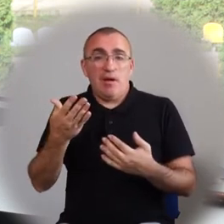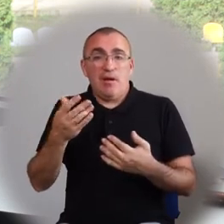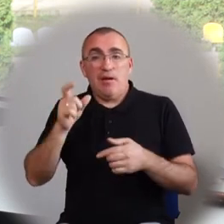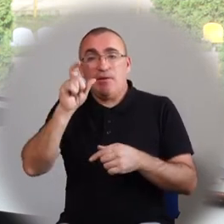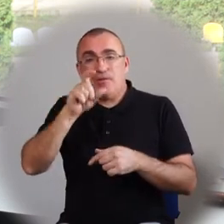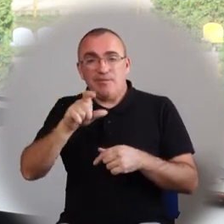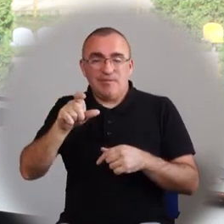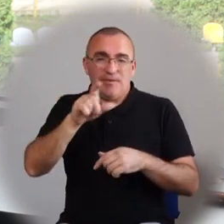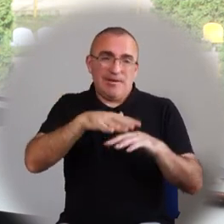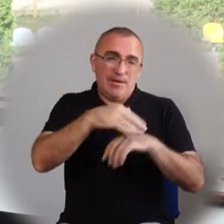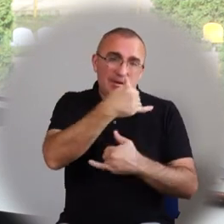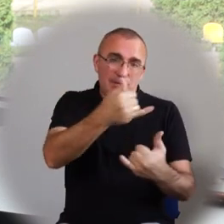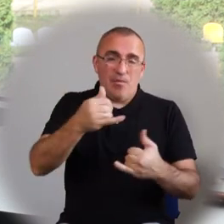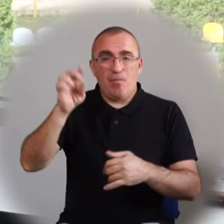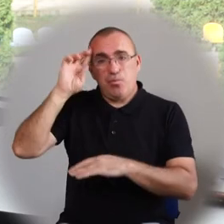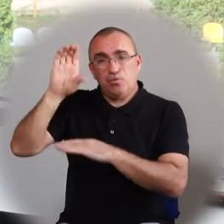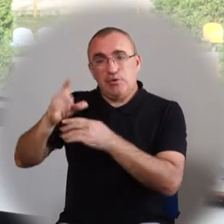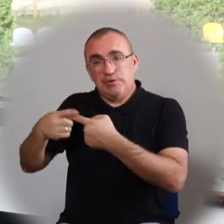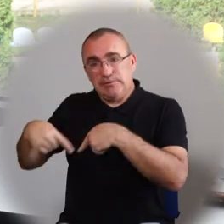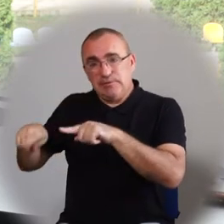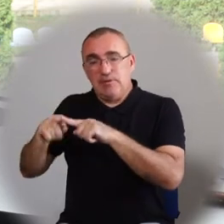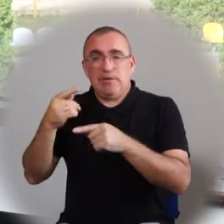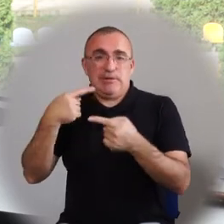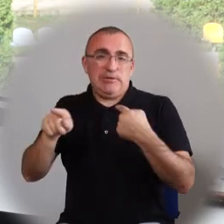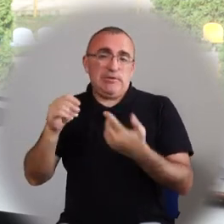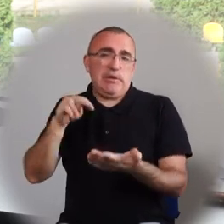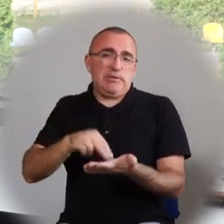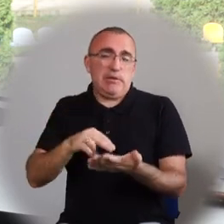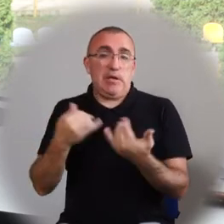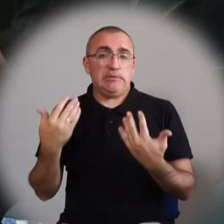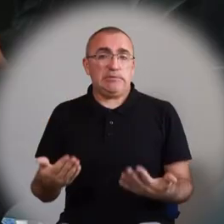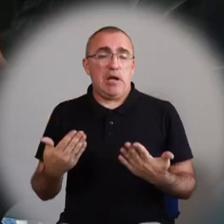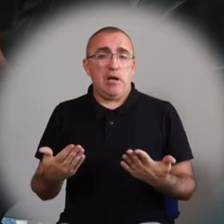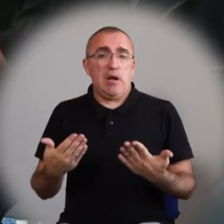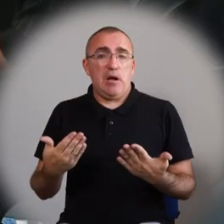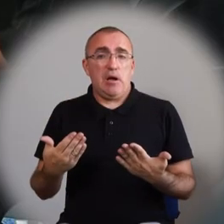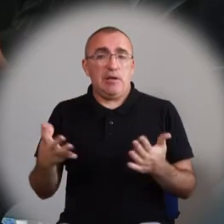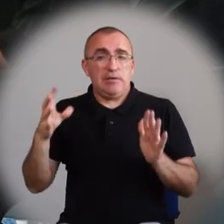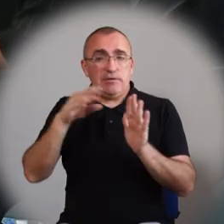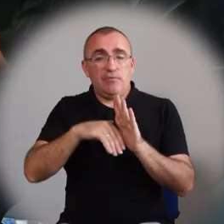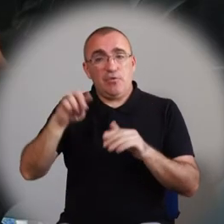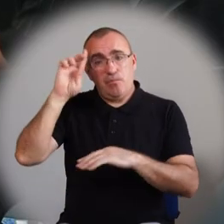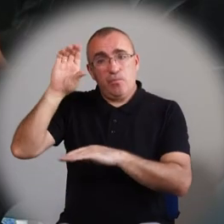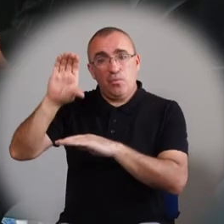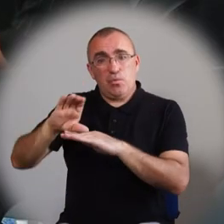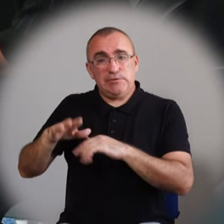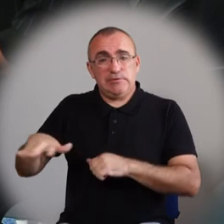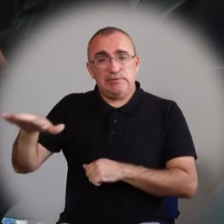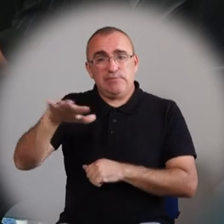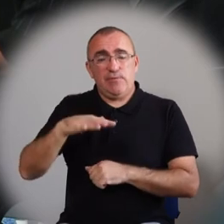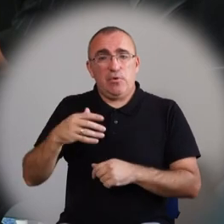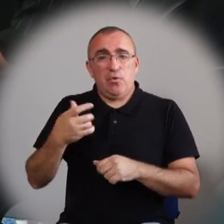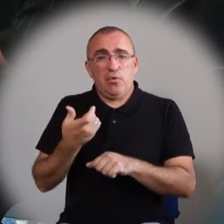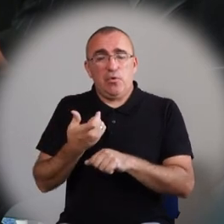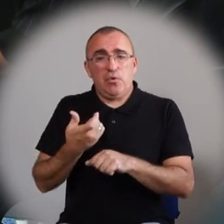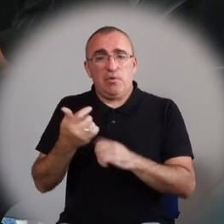вона ділилась і на населення, і на бюджетну сферу, то тоді було дещо інша ціна. Зараз, коли складова бюджетної